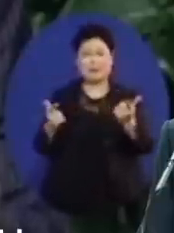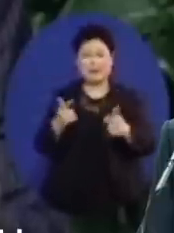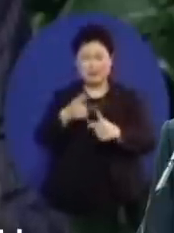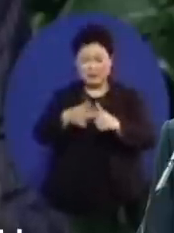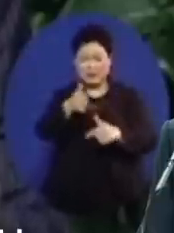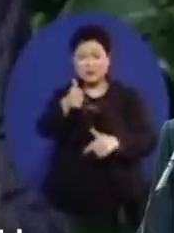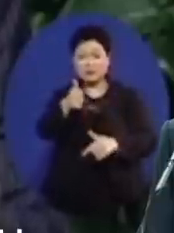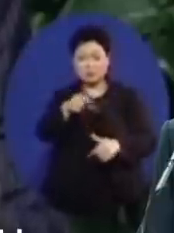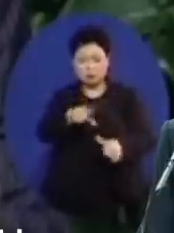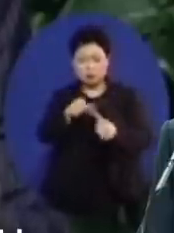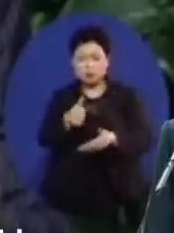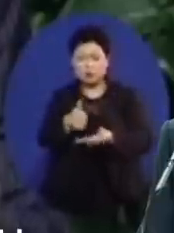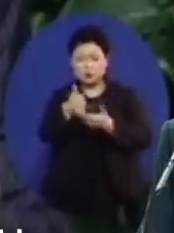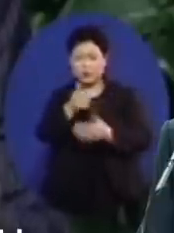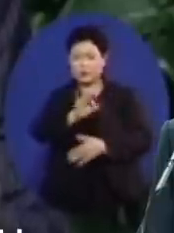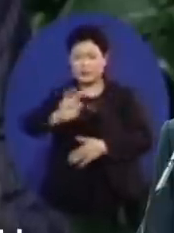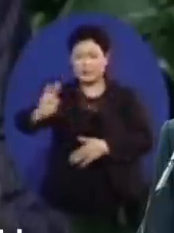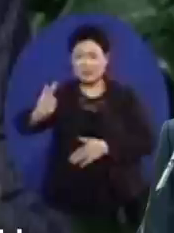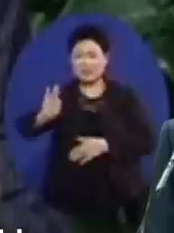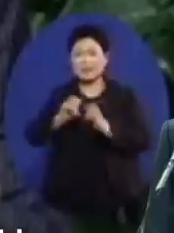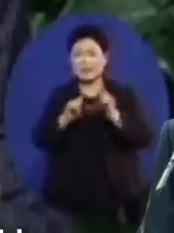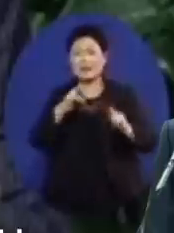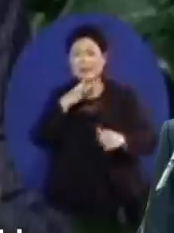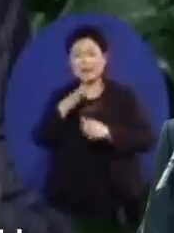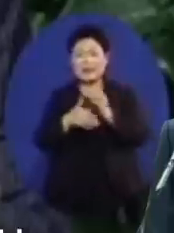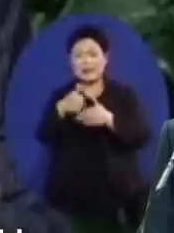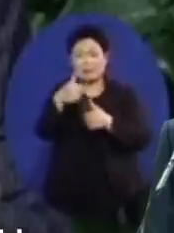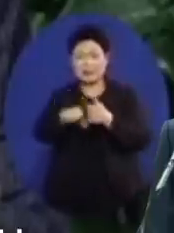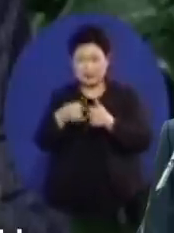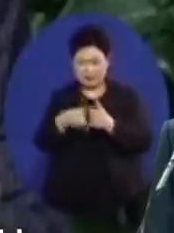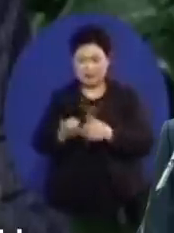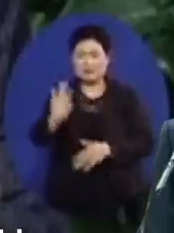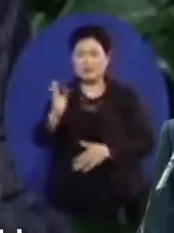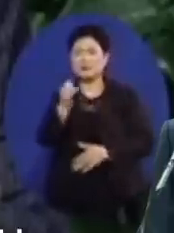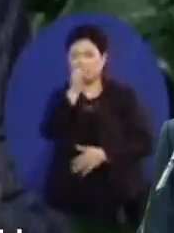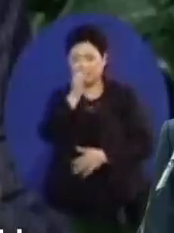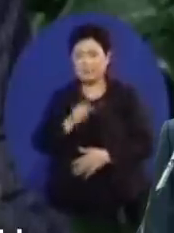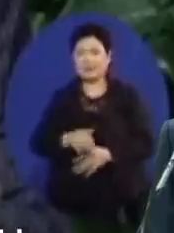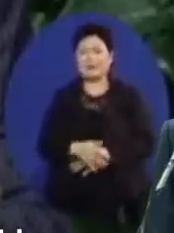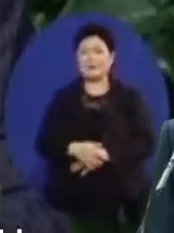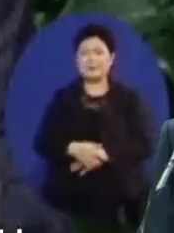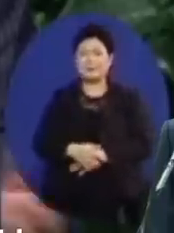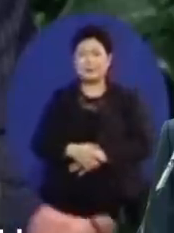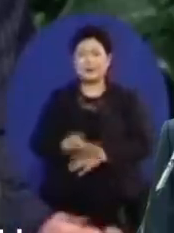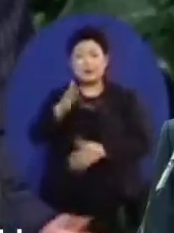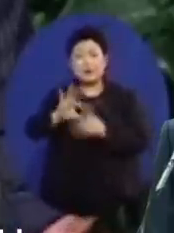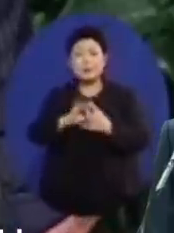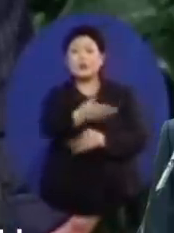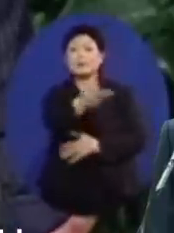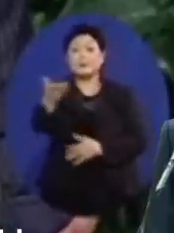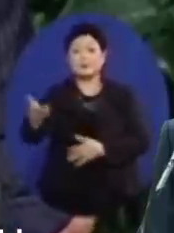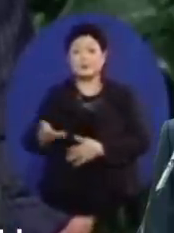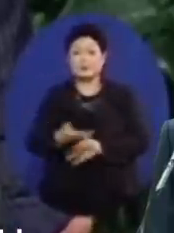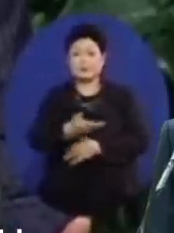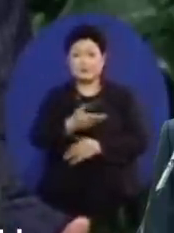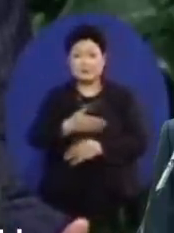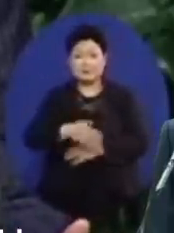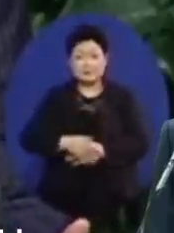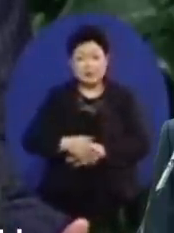예수님을 구주로 인정하는 사람만이 하나님의 자녀가 될 수 있는 것이니, 그러므로 여러분 부자입니다.